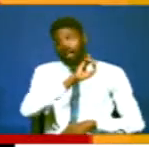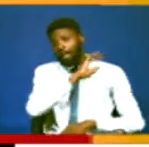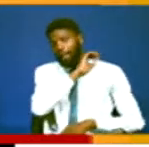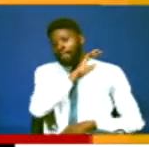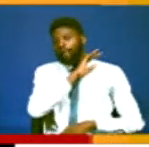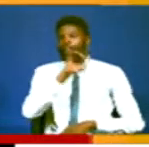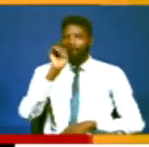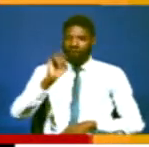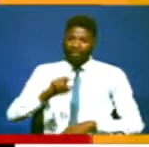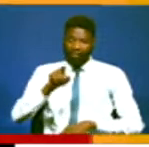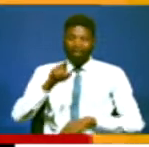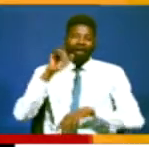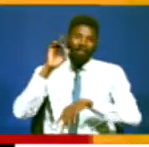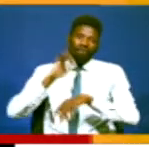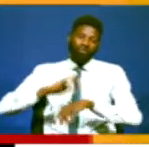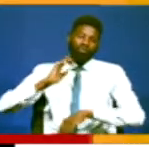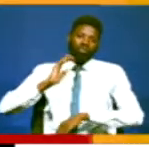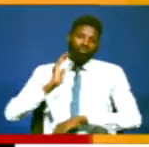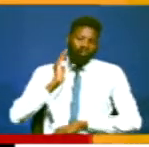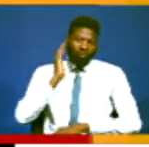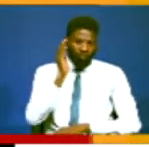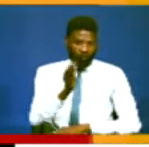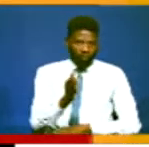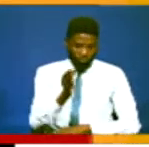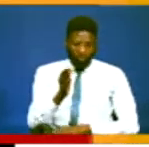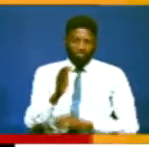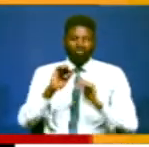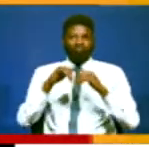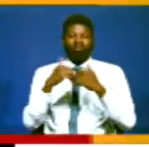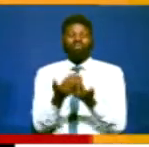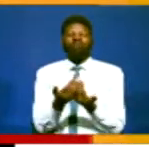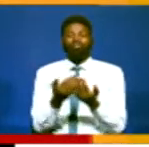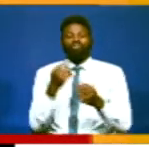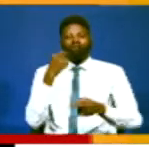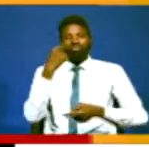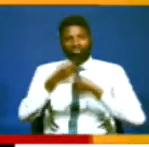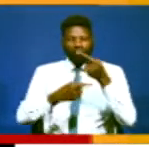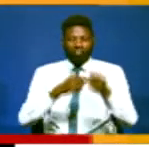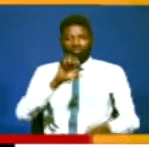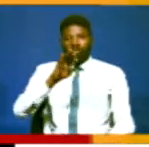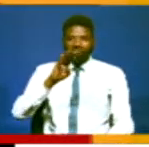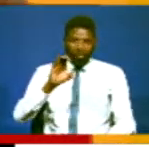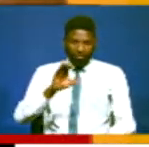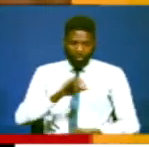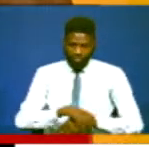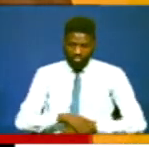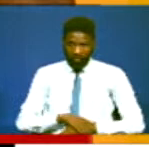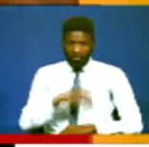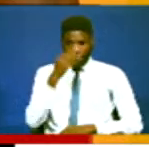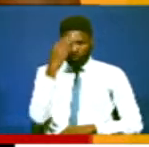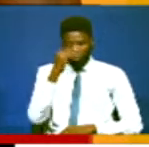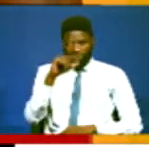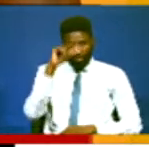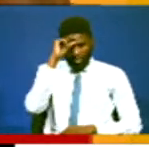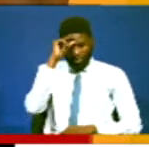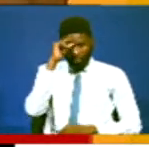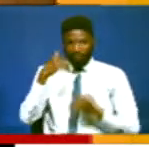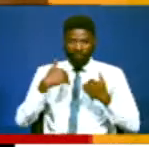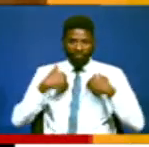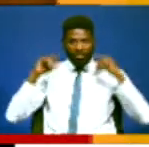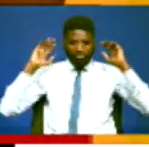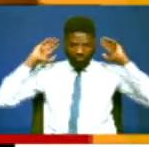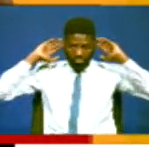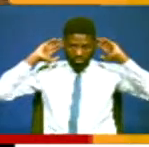ile safu ya kuendeleza mfumo wa CBC, kwa sababu serikali na masikio mawili,